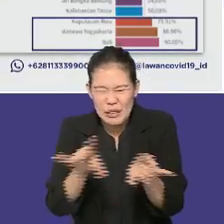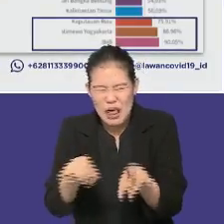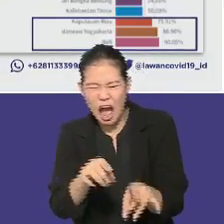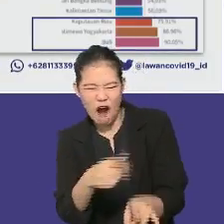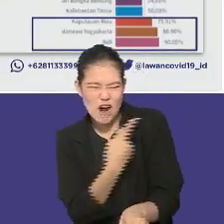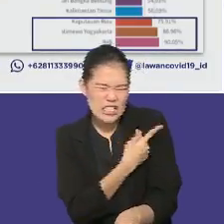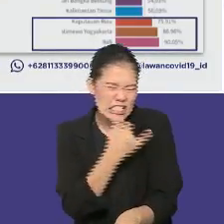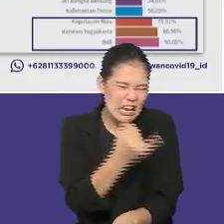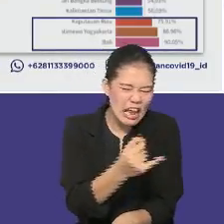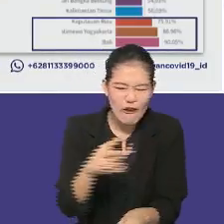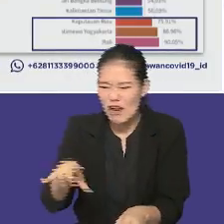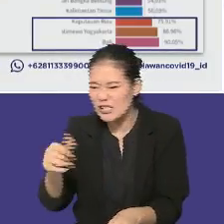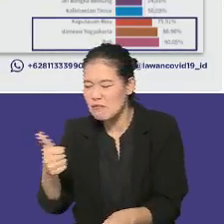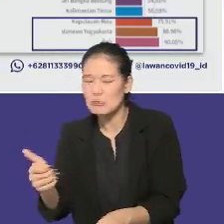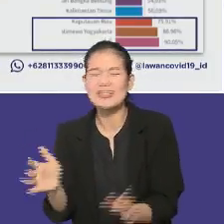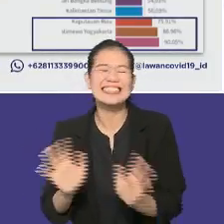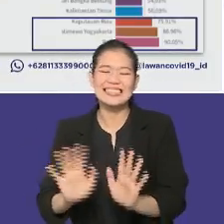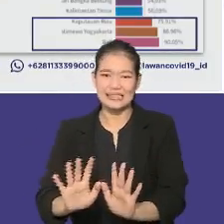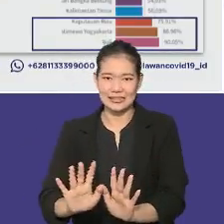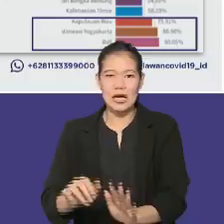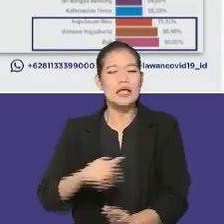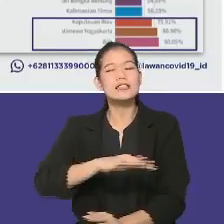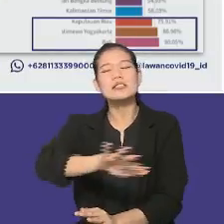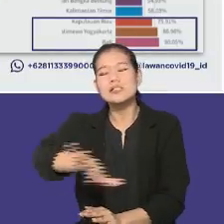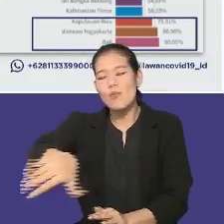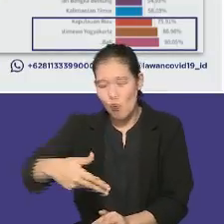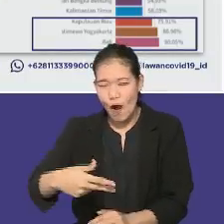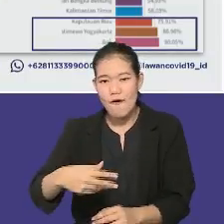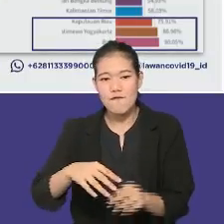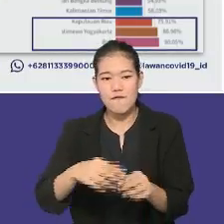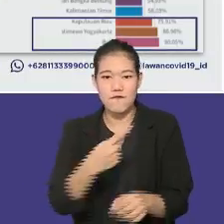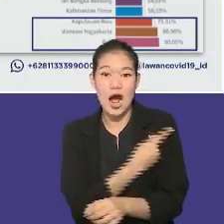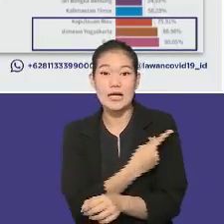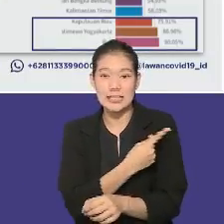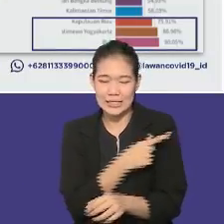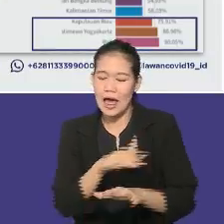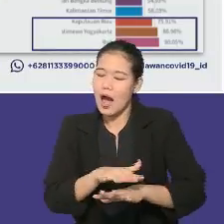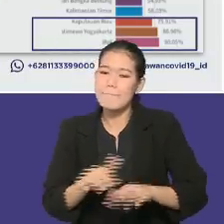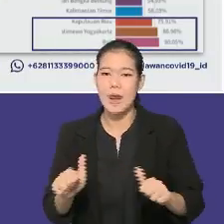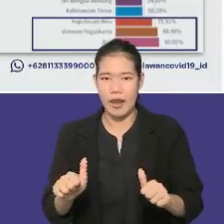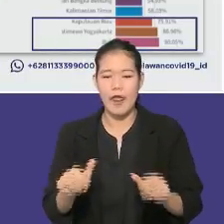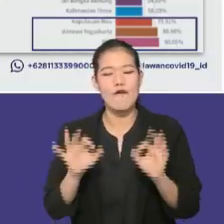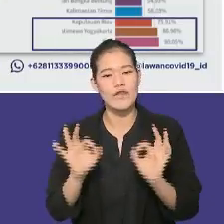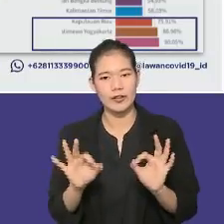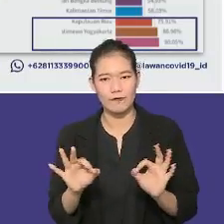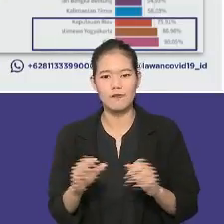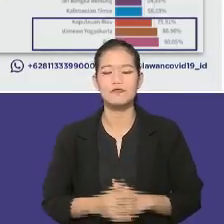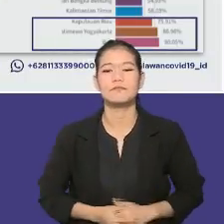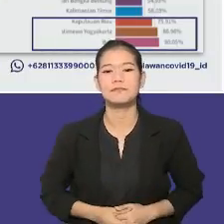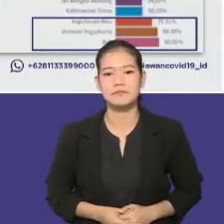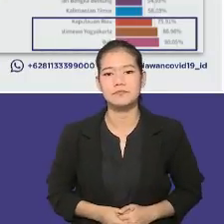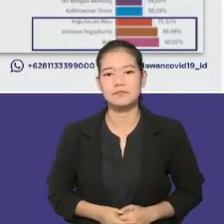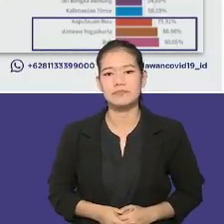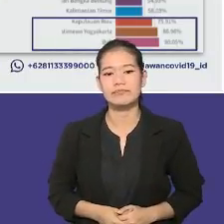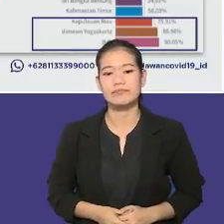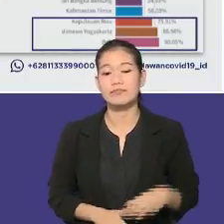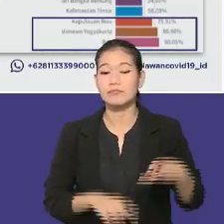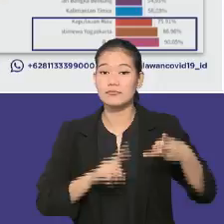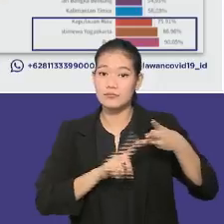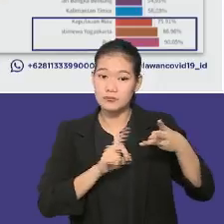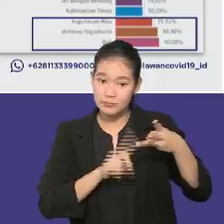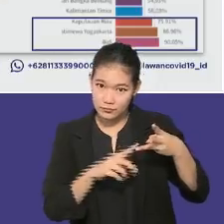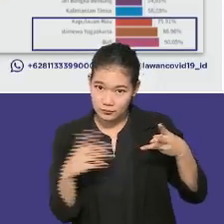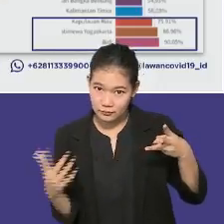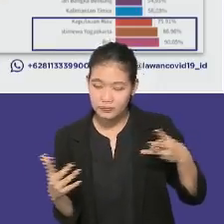vaksin. Semua vaksin yang tersedia sudah dipastikan aman dan efektif bagi masyarakat. Yang